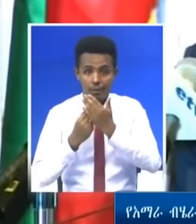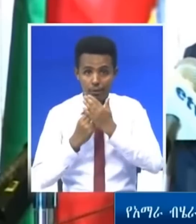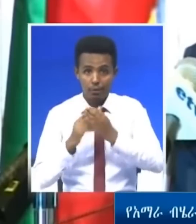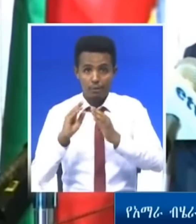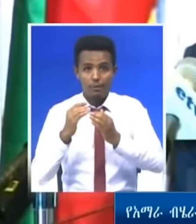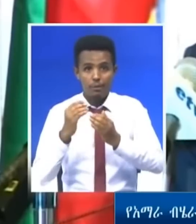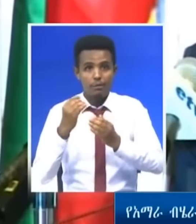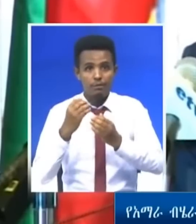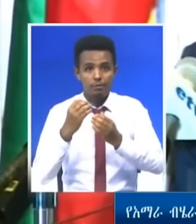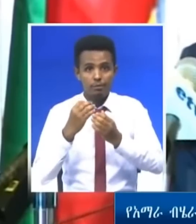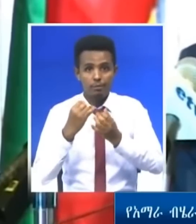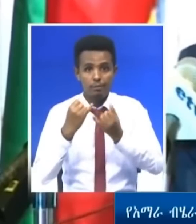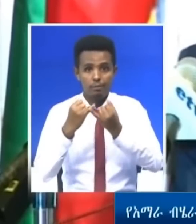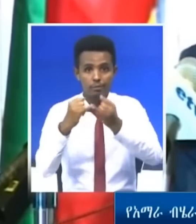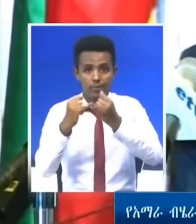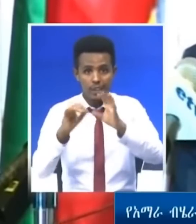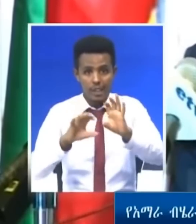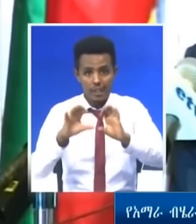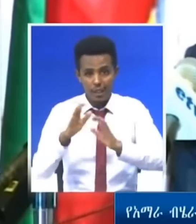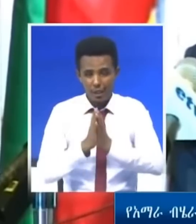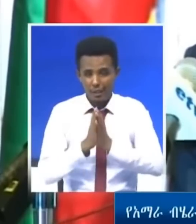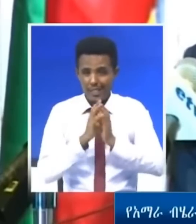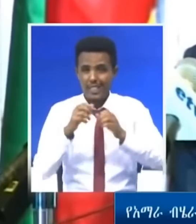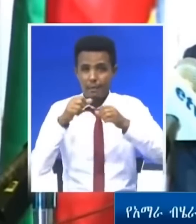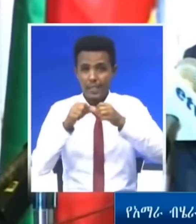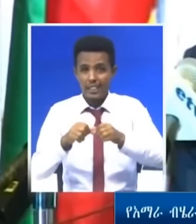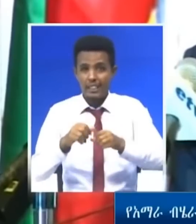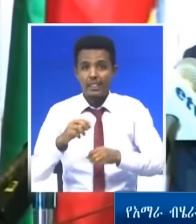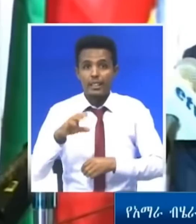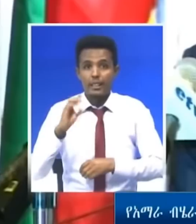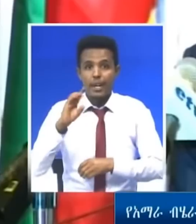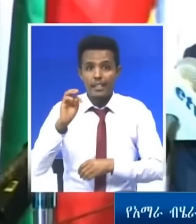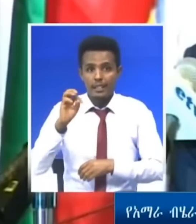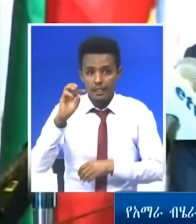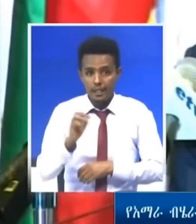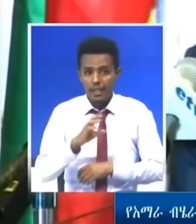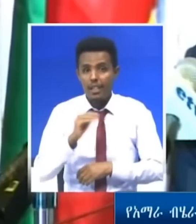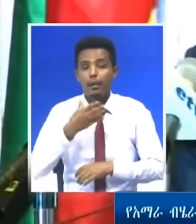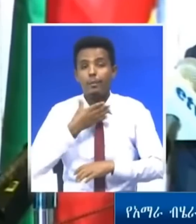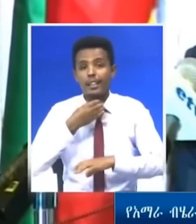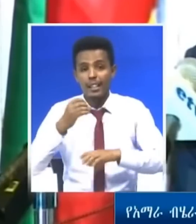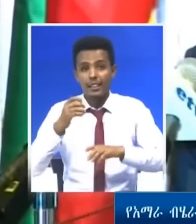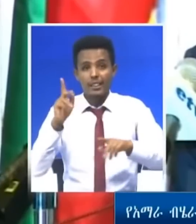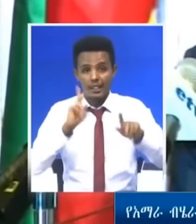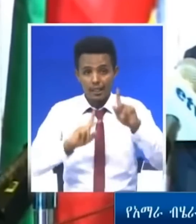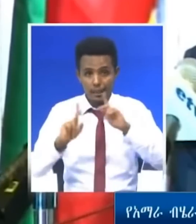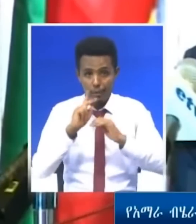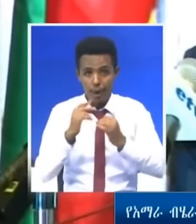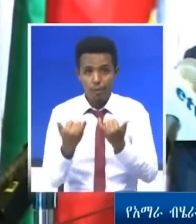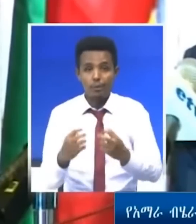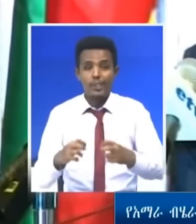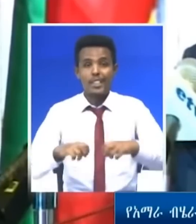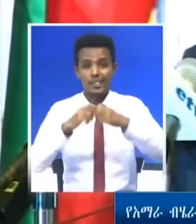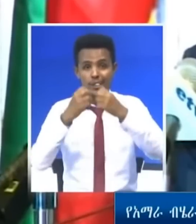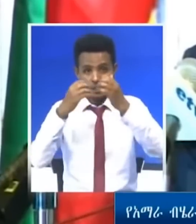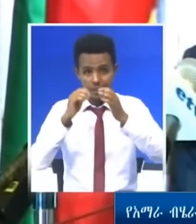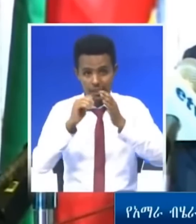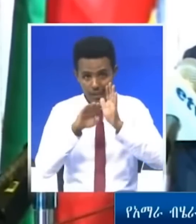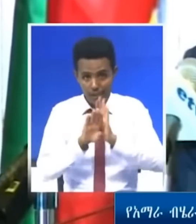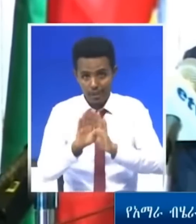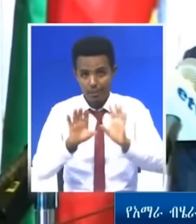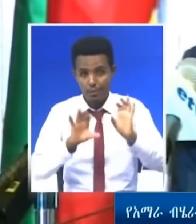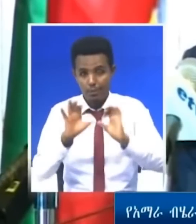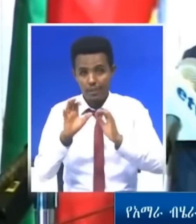እየለቀቀ ለዘመናት በአብሮነት ይኖር የነበረውን የቅማንትና ያማራ ህዝብ አሁንም ወደ ግጭት እንዲያመራ እየሰራ መሆኑ እንዲሁም